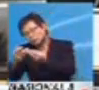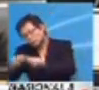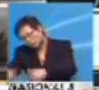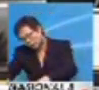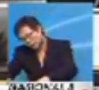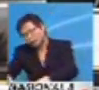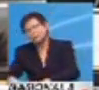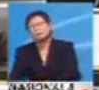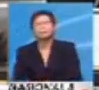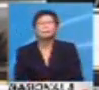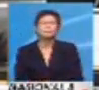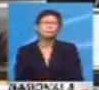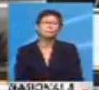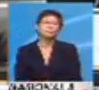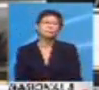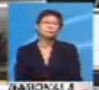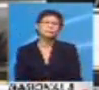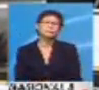hilang